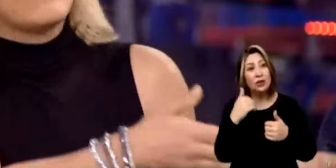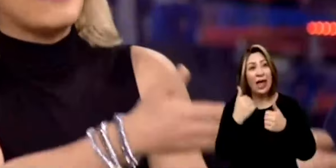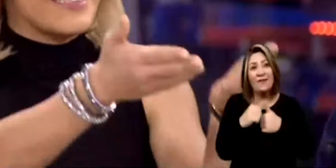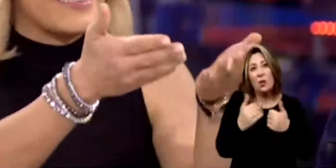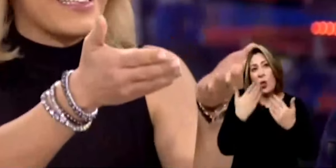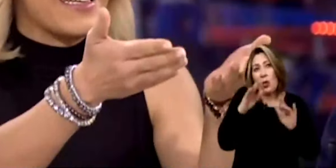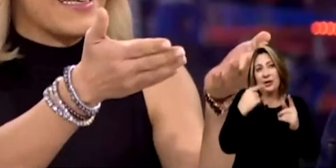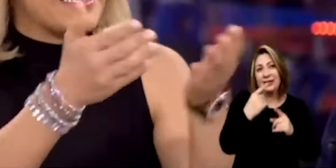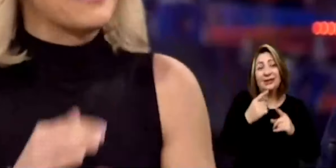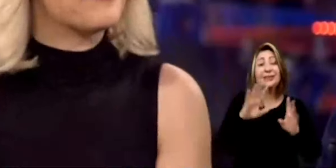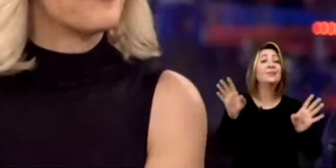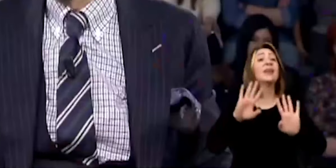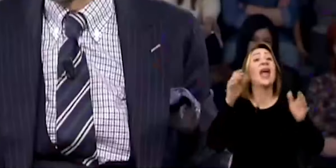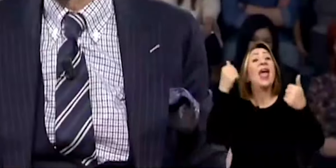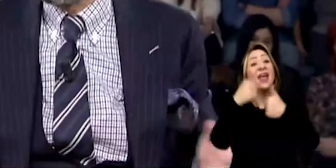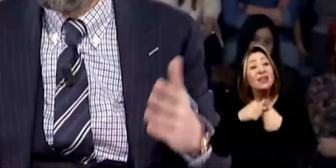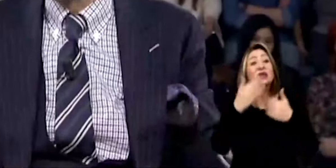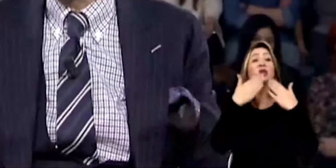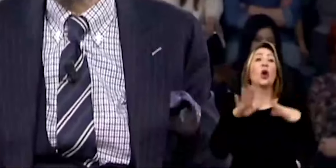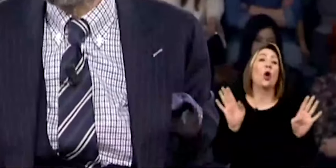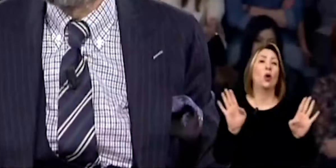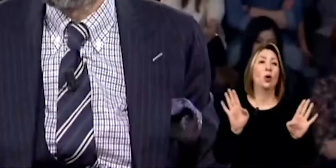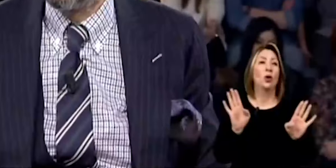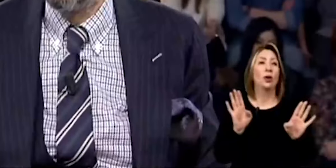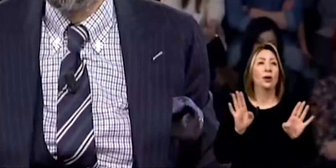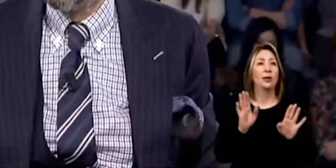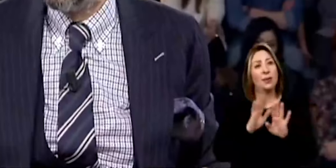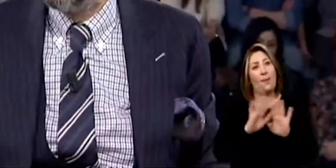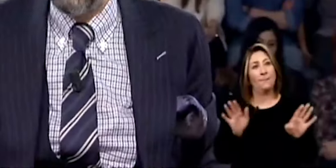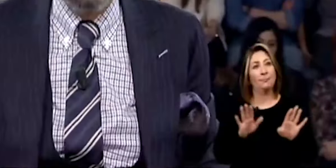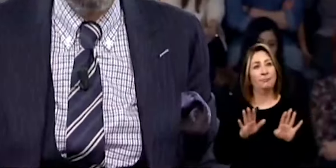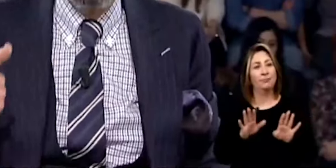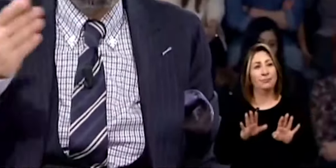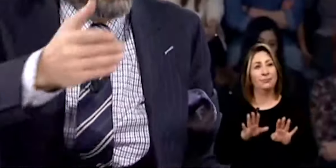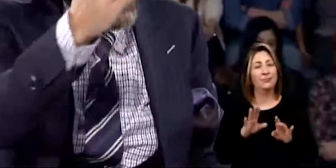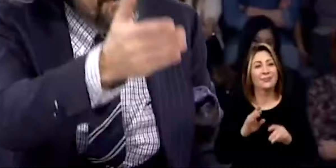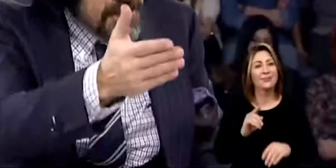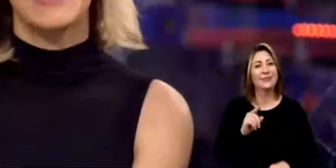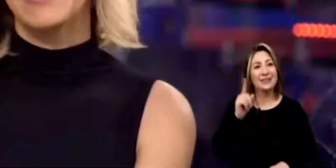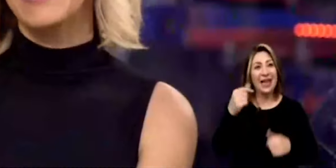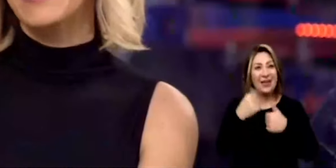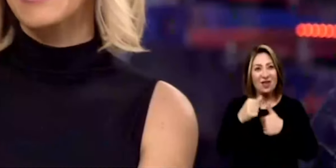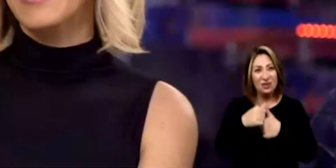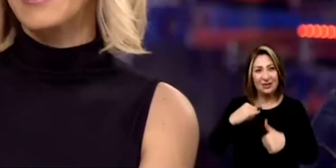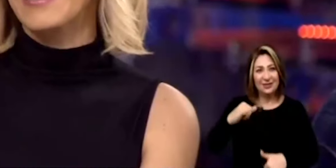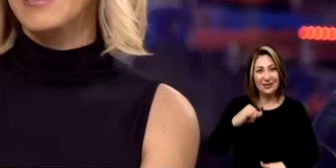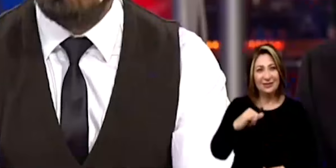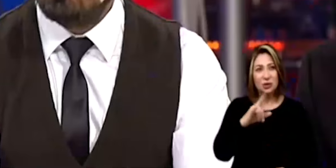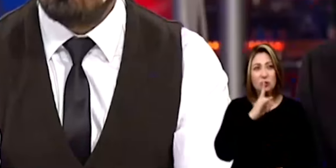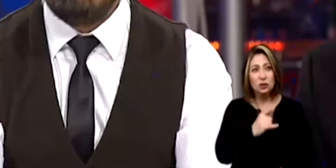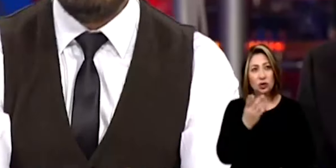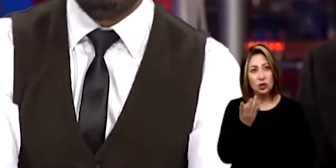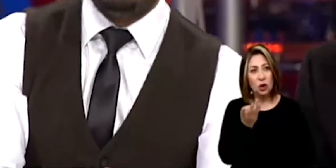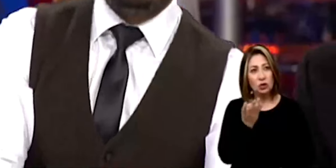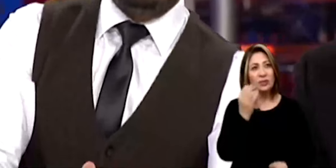yok dediniz. Hayır, evlenince yok artık. Evlenince tamam. Nasıl yani? Hayır, sen evleneceksin galiba. Söz, evet. Söz